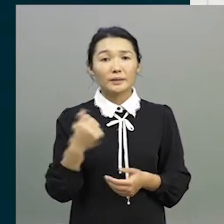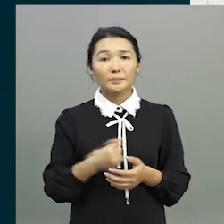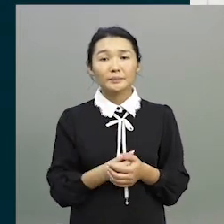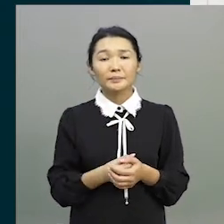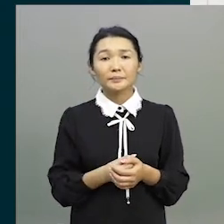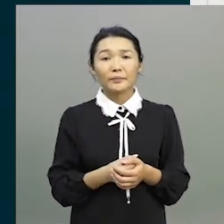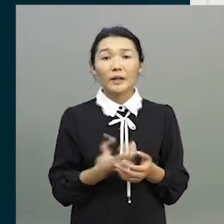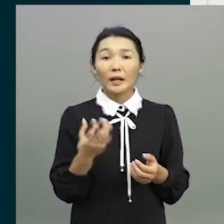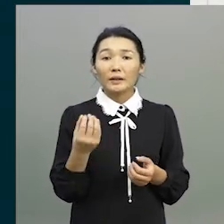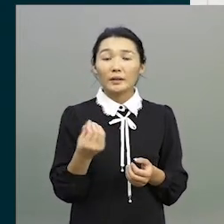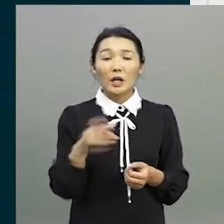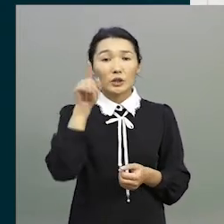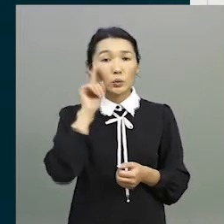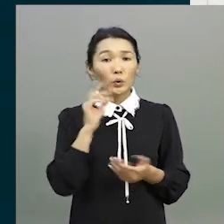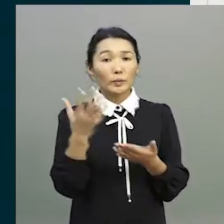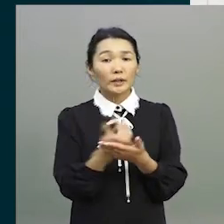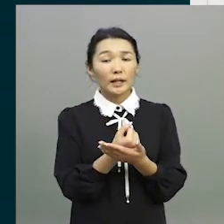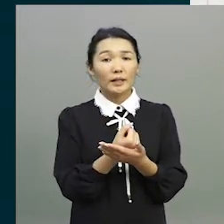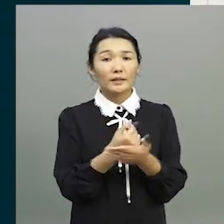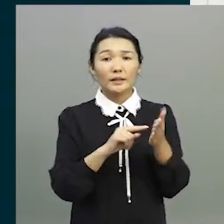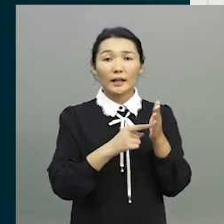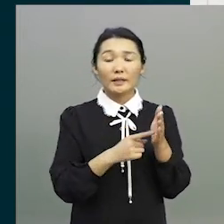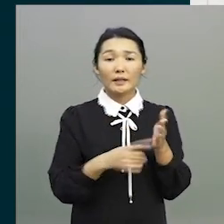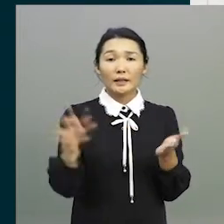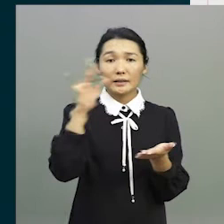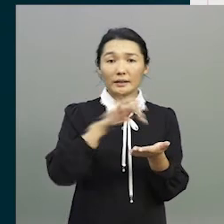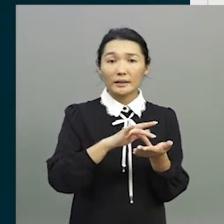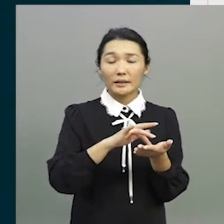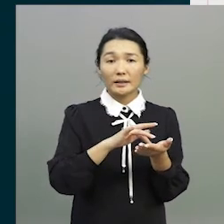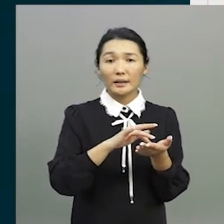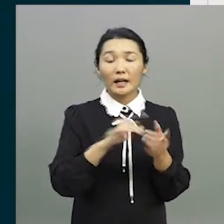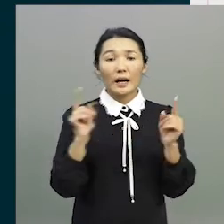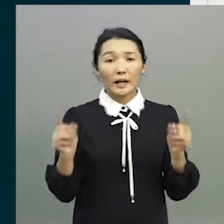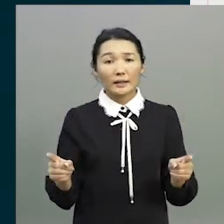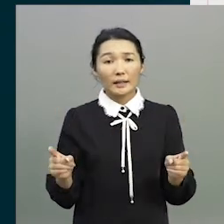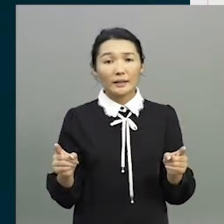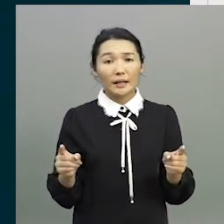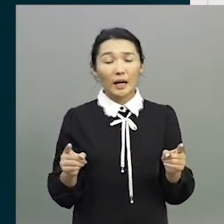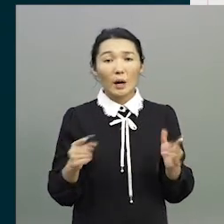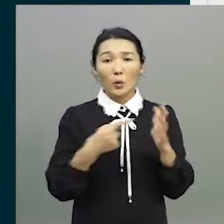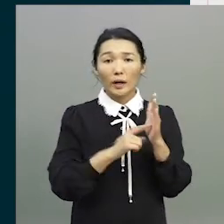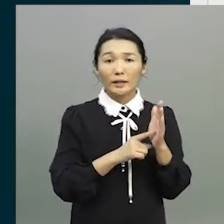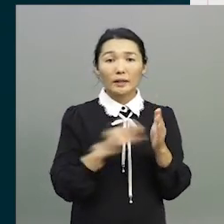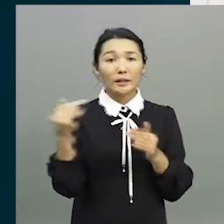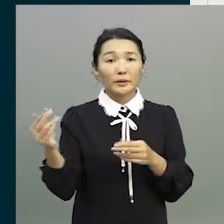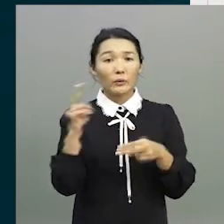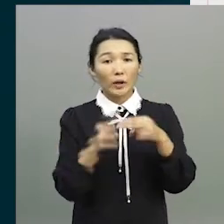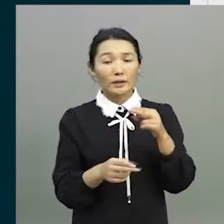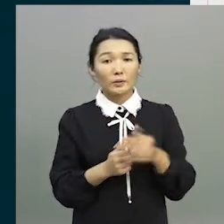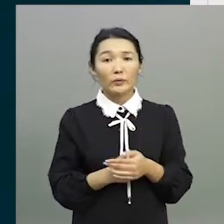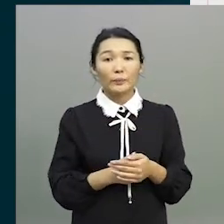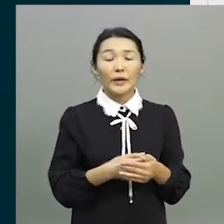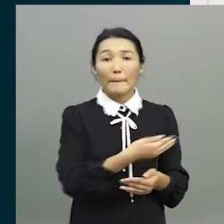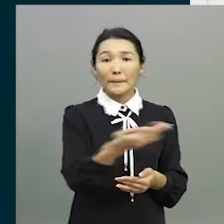также удобно находить координаты середины заданного отрезка по координатам его концов перед